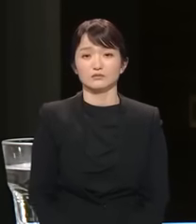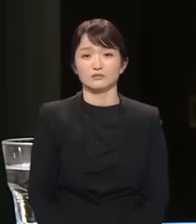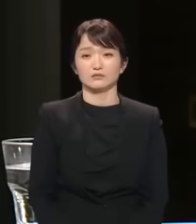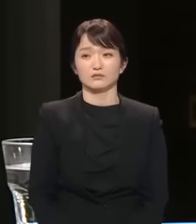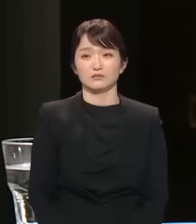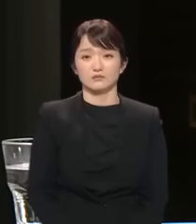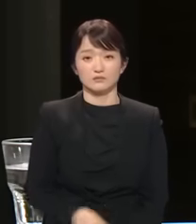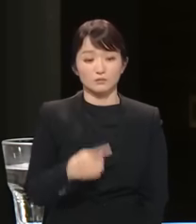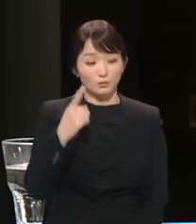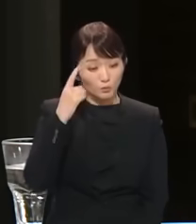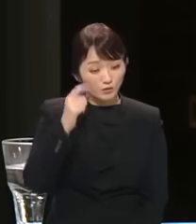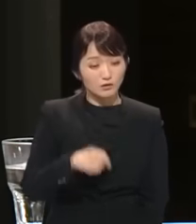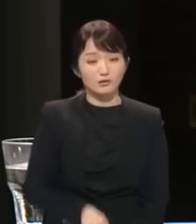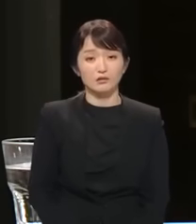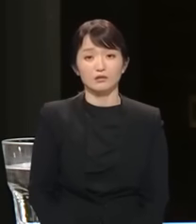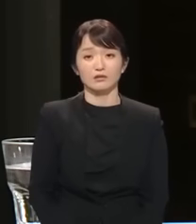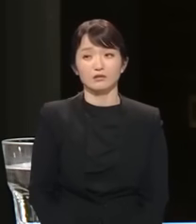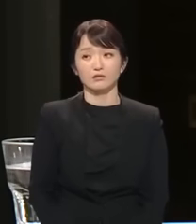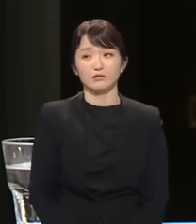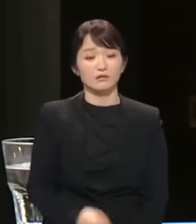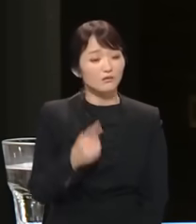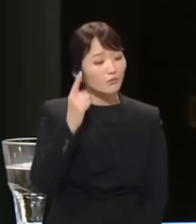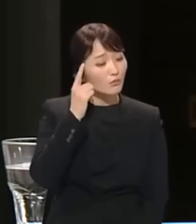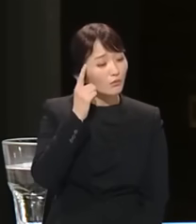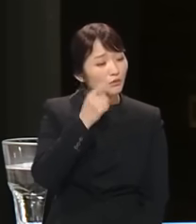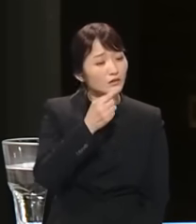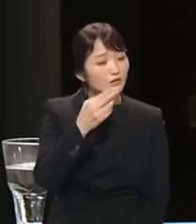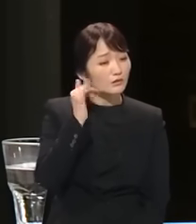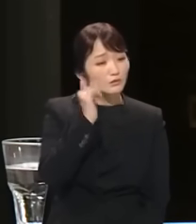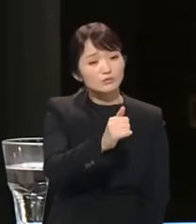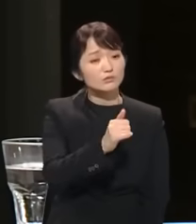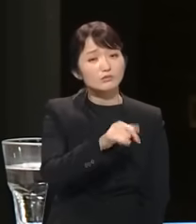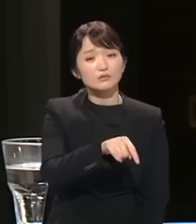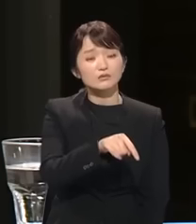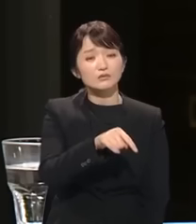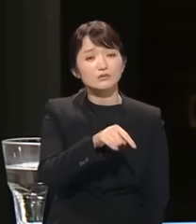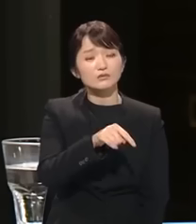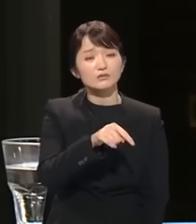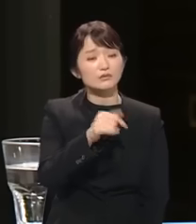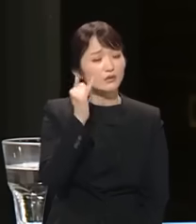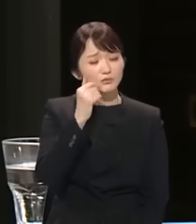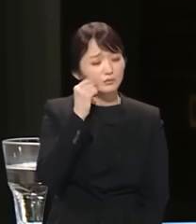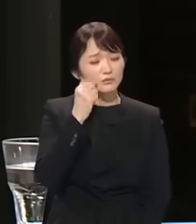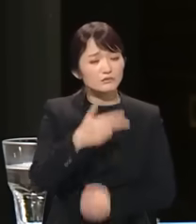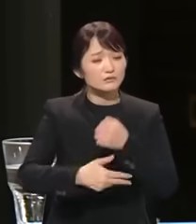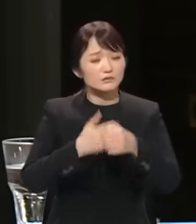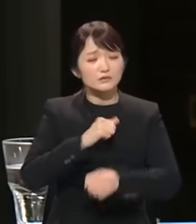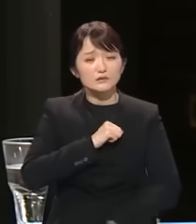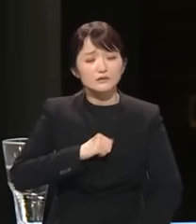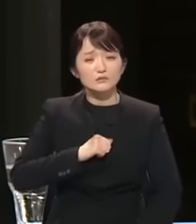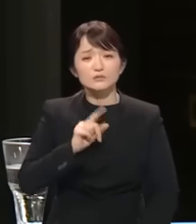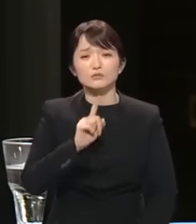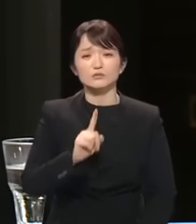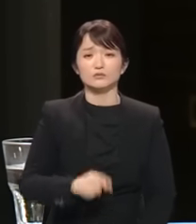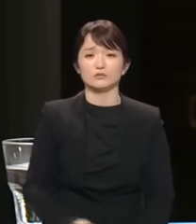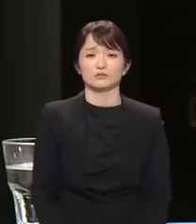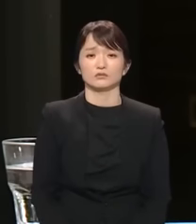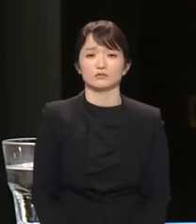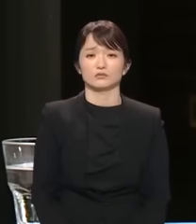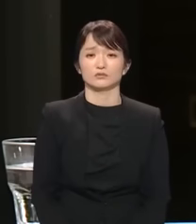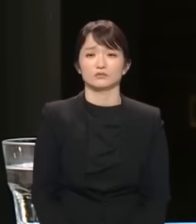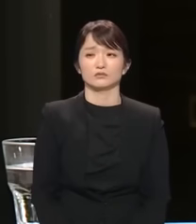왜 아니 그냥 핸드폰으로 일일이 전화하면 되는 걸 왜 그걸 7년을 저 저짓을 어 감내하면서